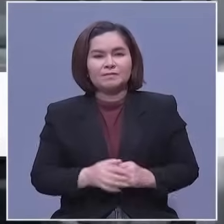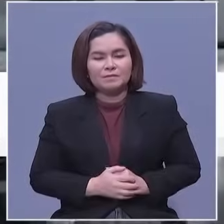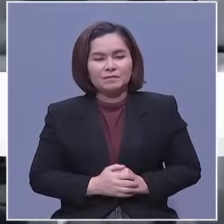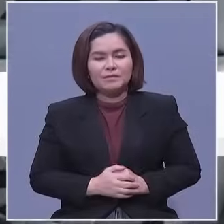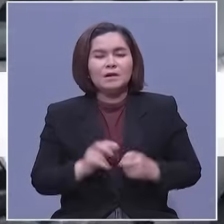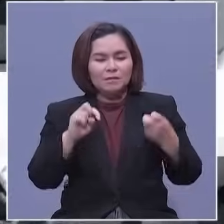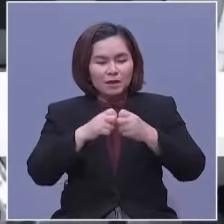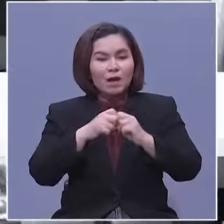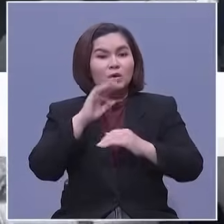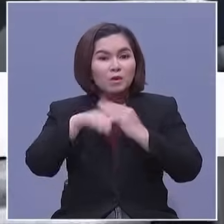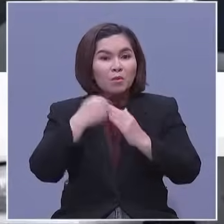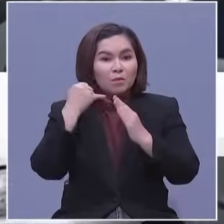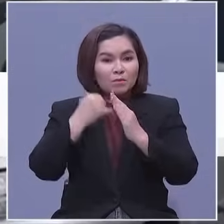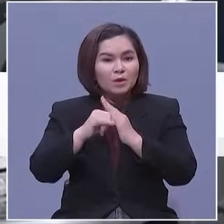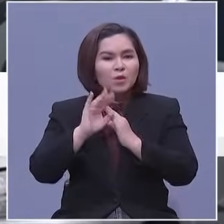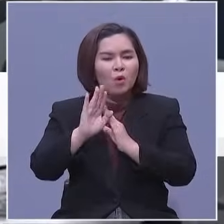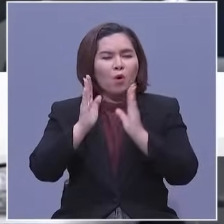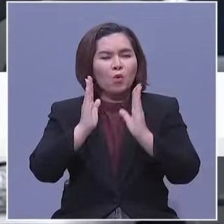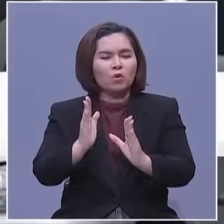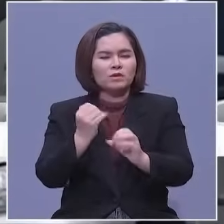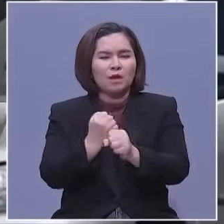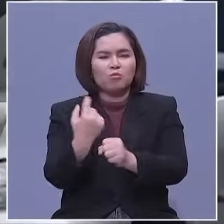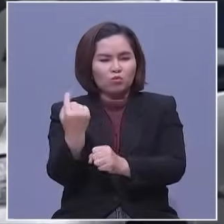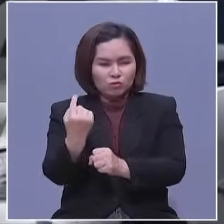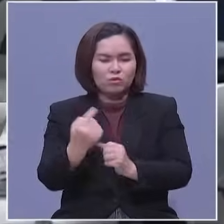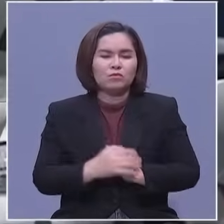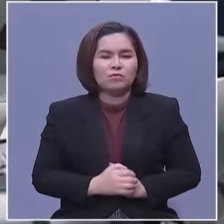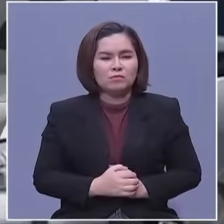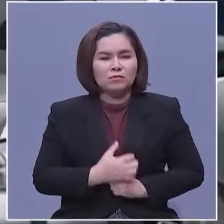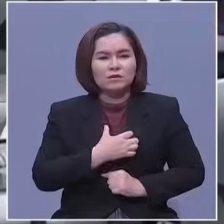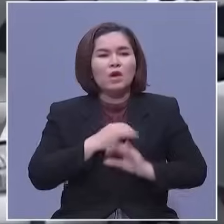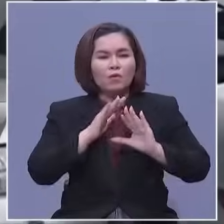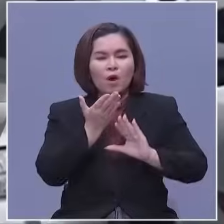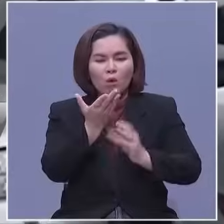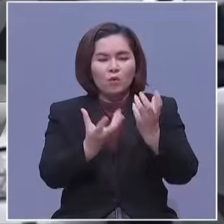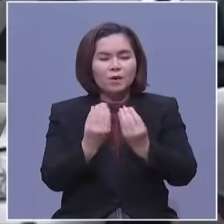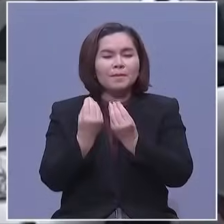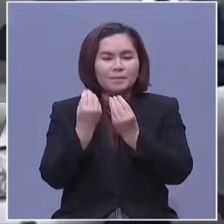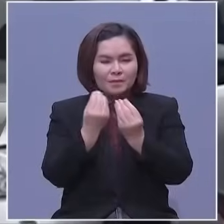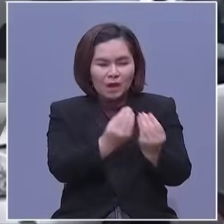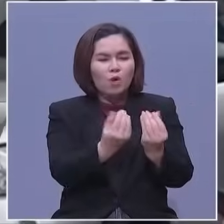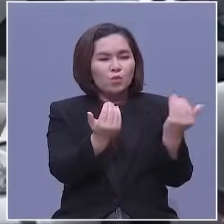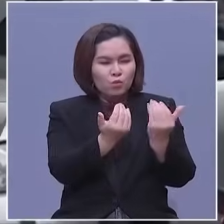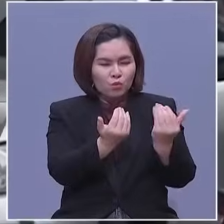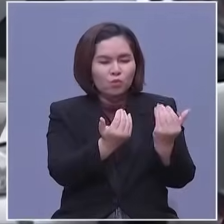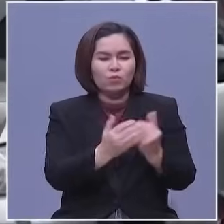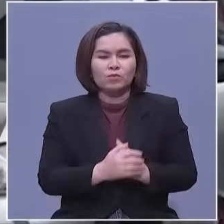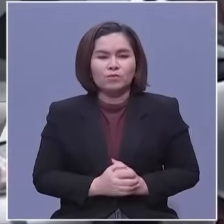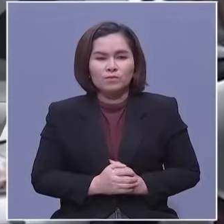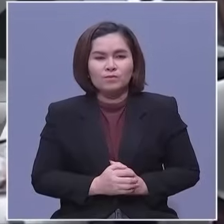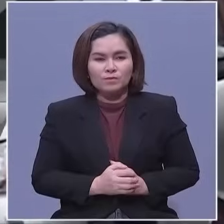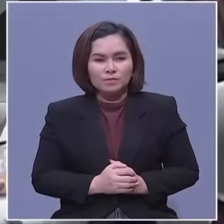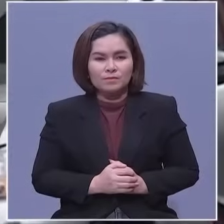องที่เกิดขึ้นเป็นความผิดของคนที่ก่อเหตุมากกว่าก็อยากจะฝากขอความเป็นธรรมความยุติธรรมให้กับลูกสาวในครั้งนี้ด้วย